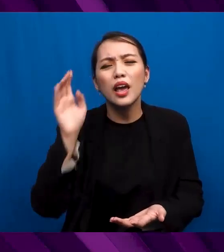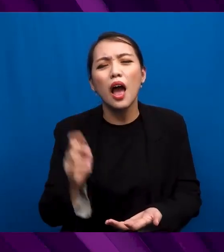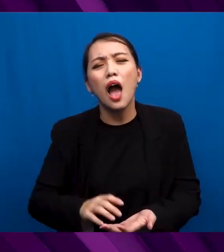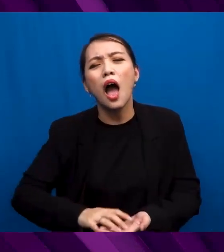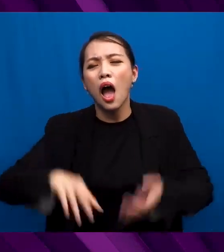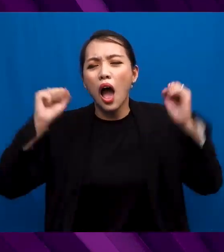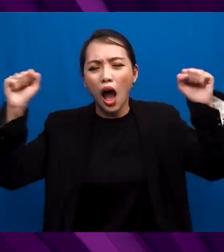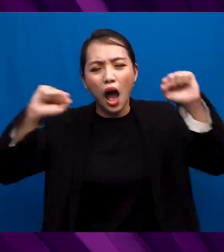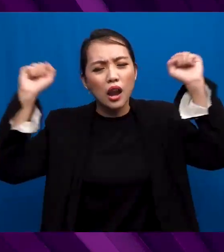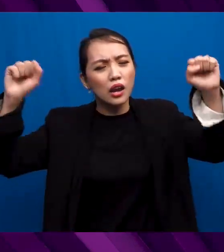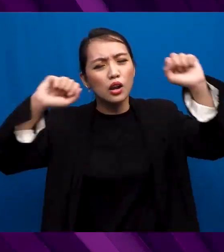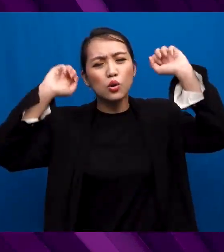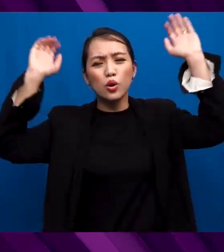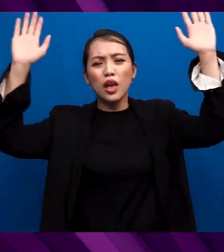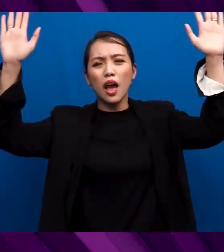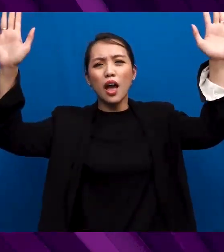Hallelujah.